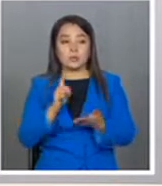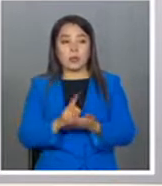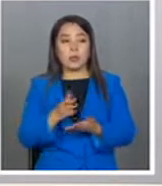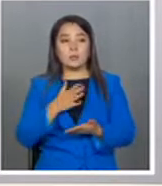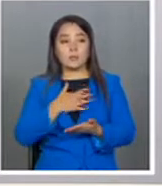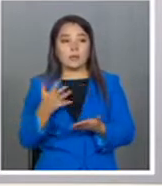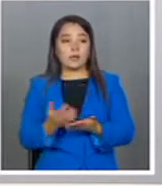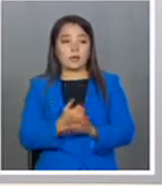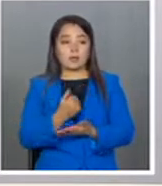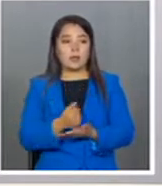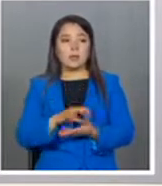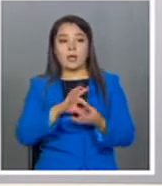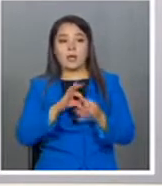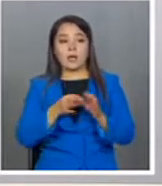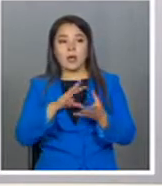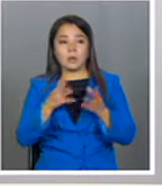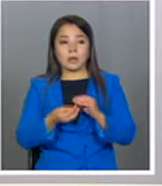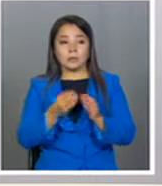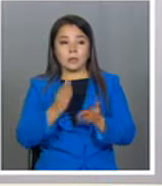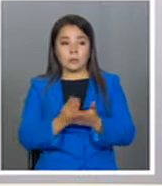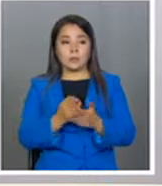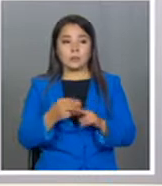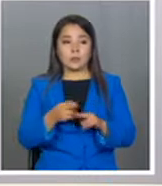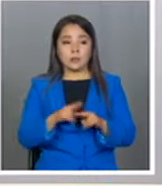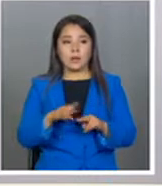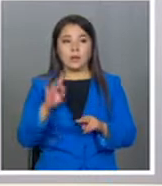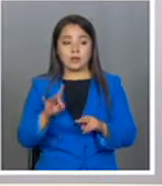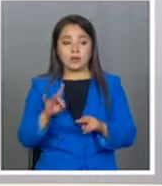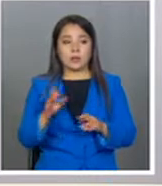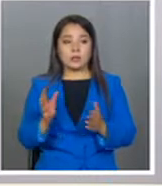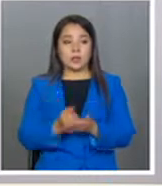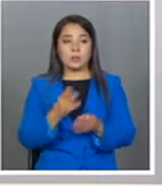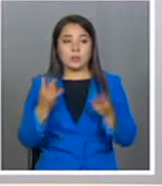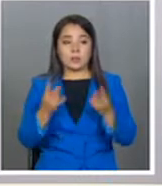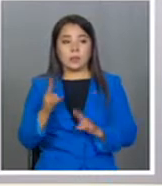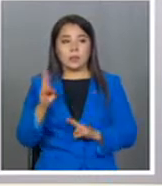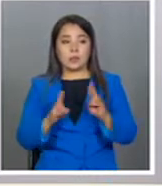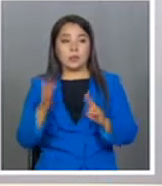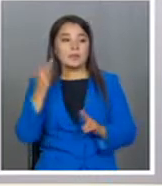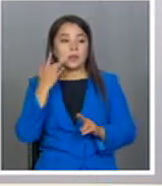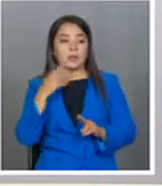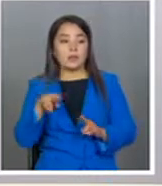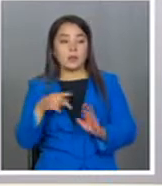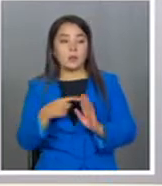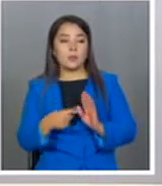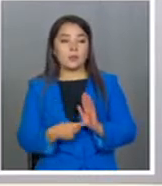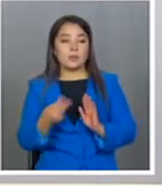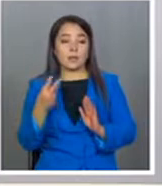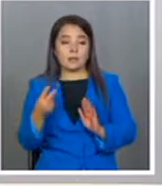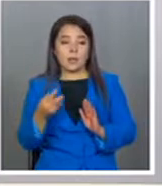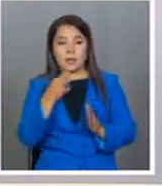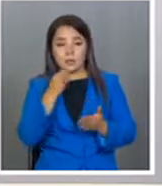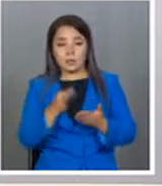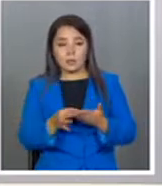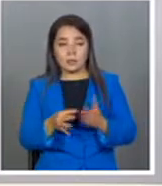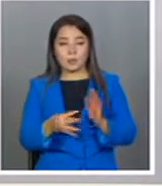таптық оның диаметрін. Енді радиусты табу үшін біз әдеттегідей диаметрді 2-ге бөліп, радиустың 9-ға